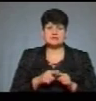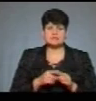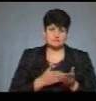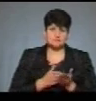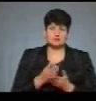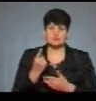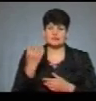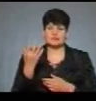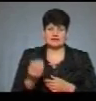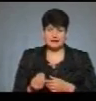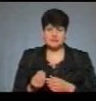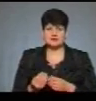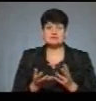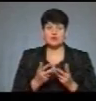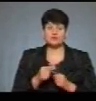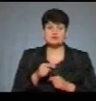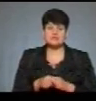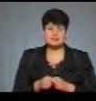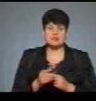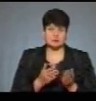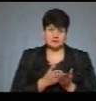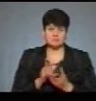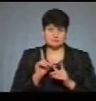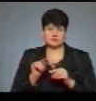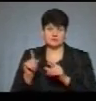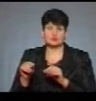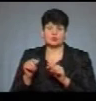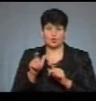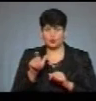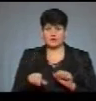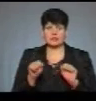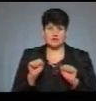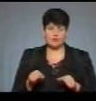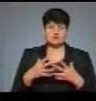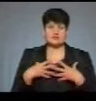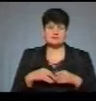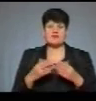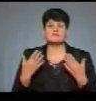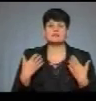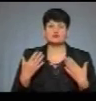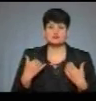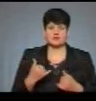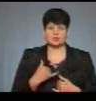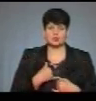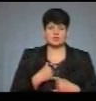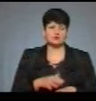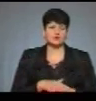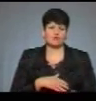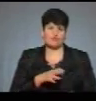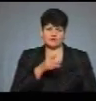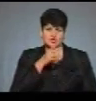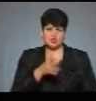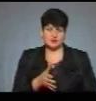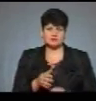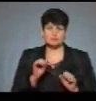день, і відповідно за рахунок таких маршрутів людина може чи сім'я відпочивати у нас досить довгий період часу.